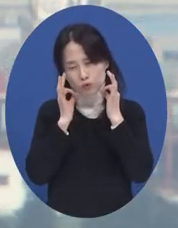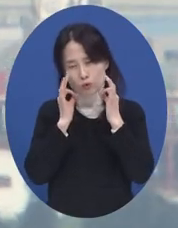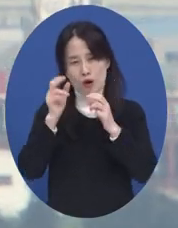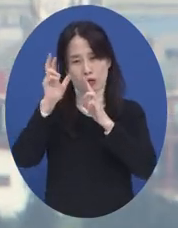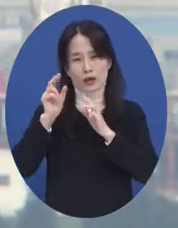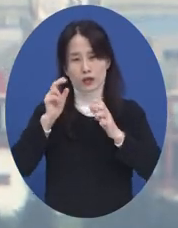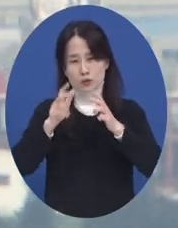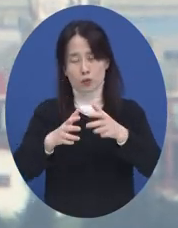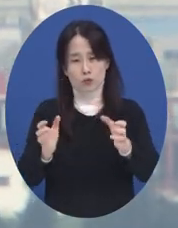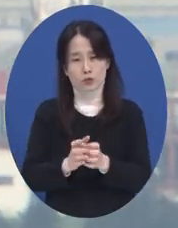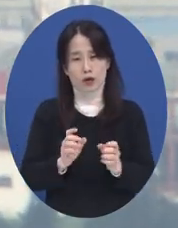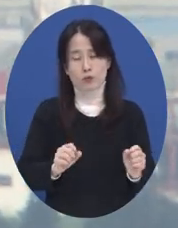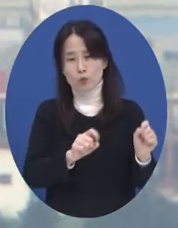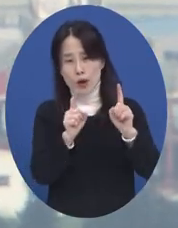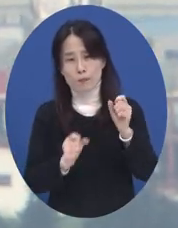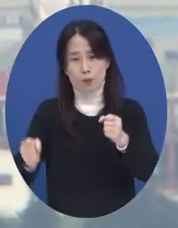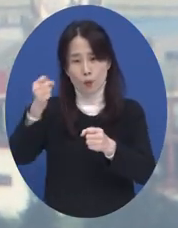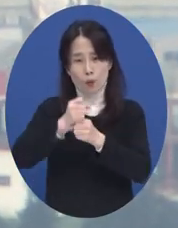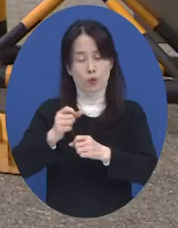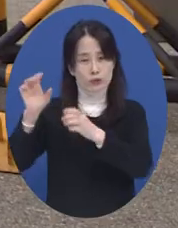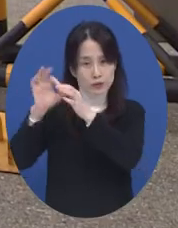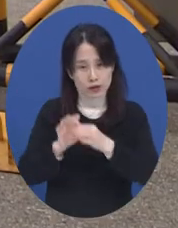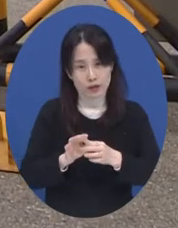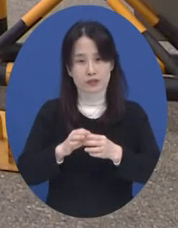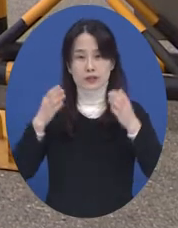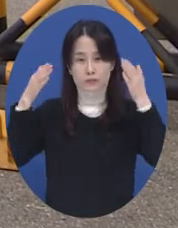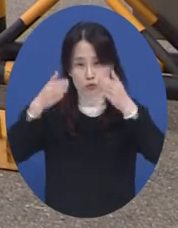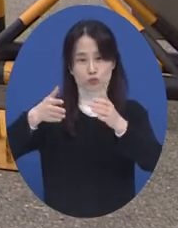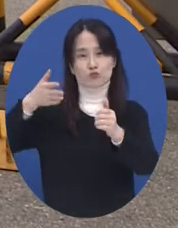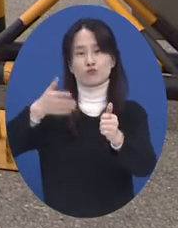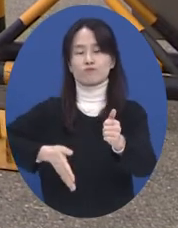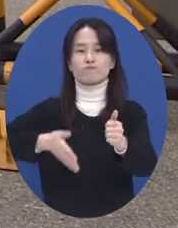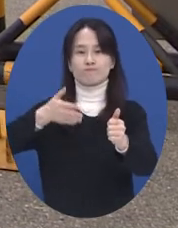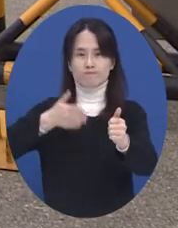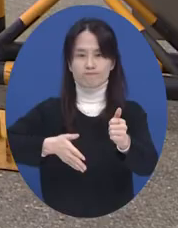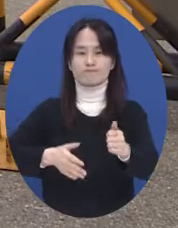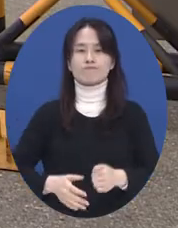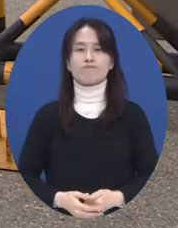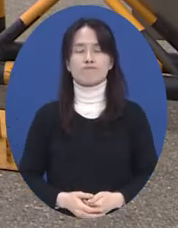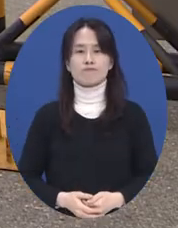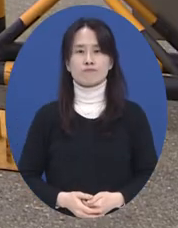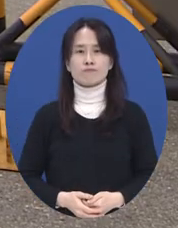개성공단 재개로 이어질 수 있을지 주목됩니다. 경기줄TV 김태희입니다.